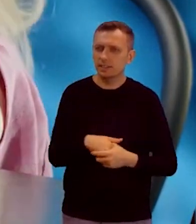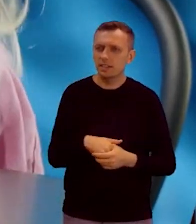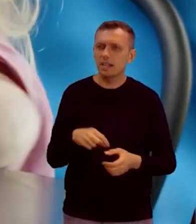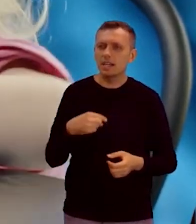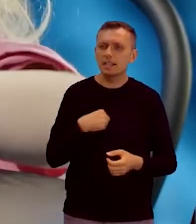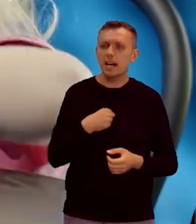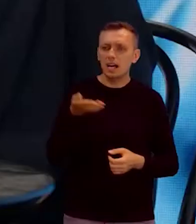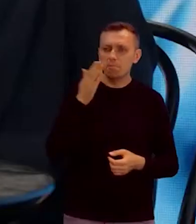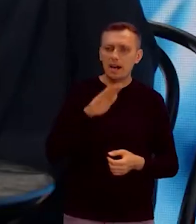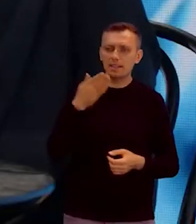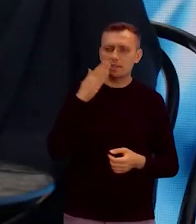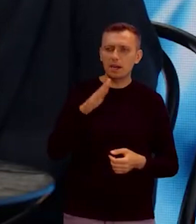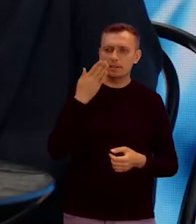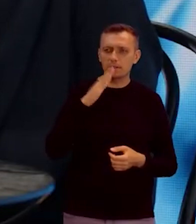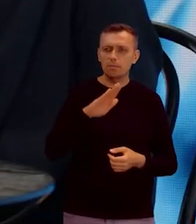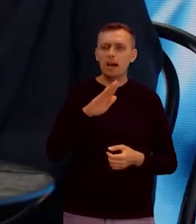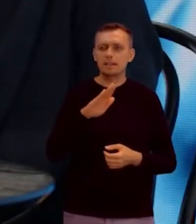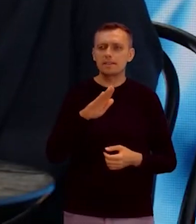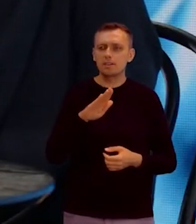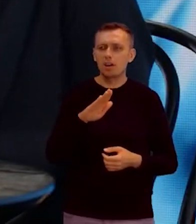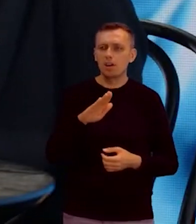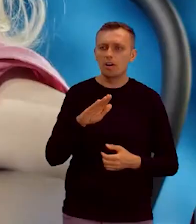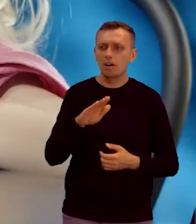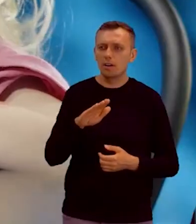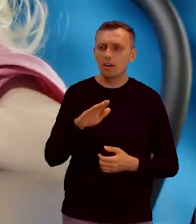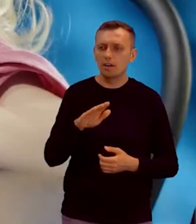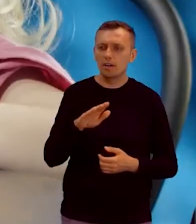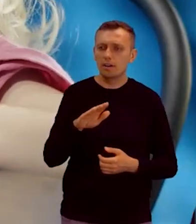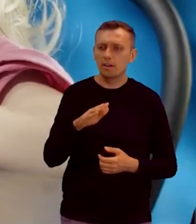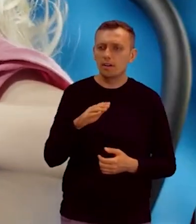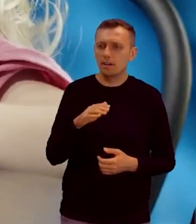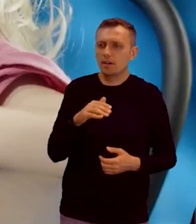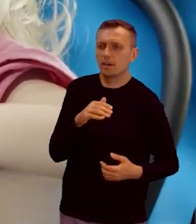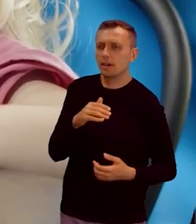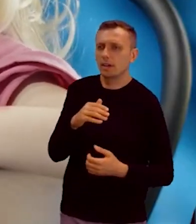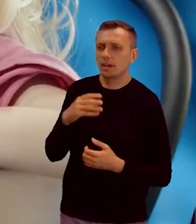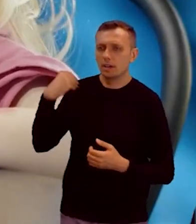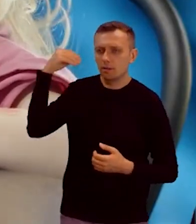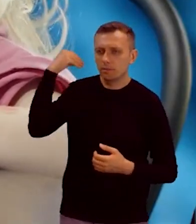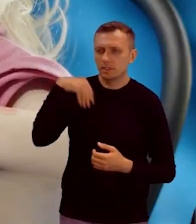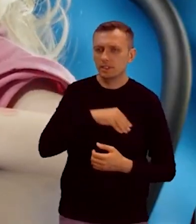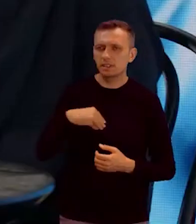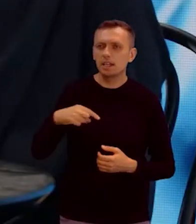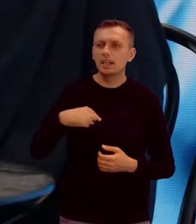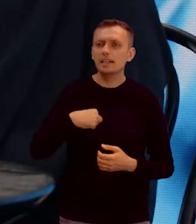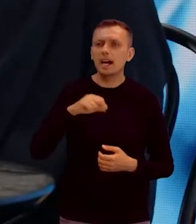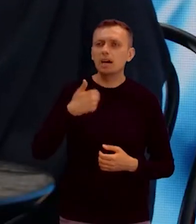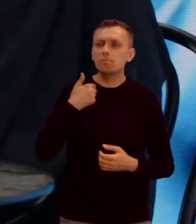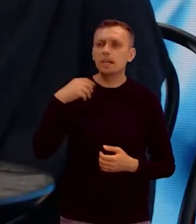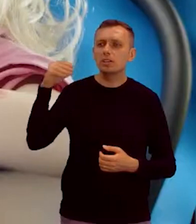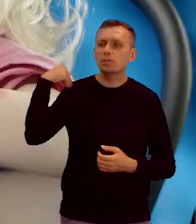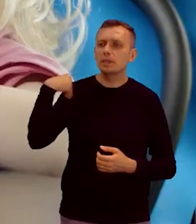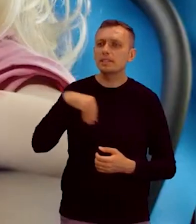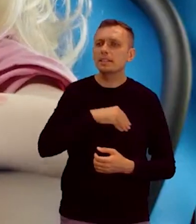prezydentem Polski. Mhm. A co to znaczy być prezydentem? Jestem pierwszym prezydentem Polski. A wytłumacz? Rodzi